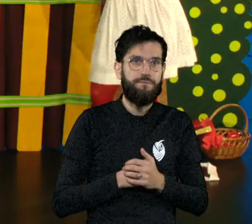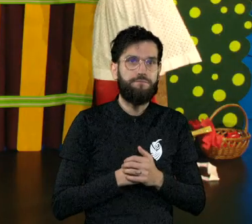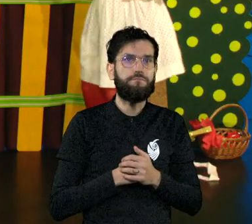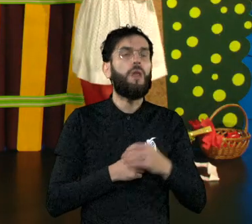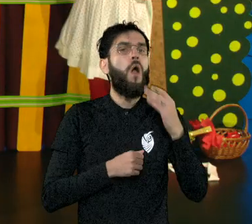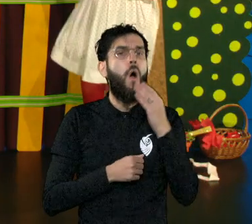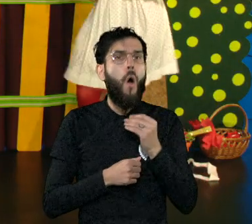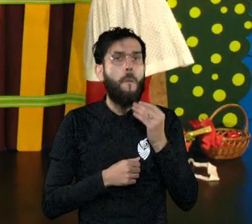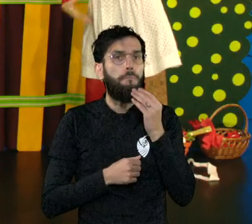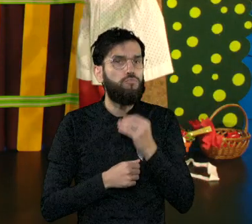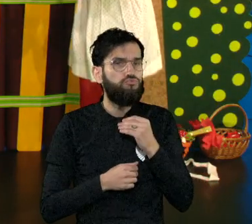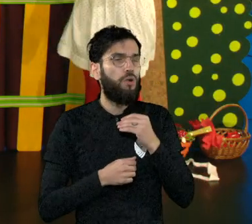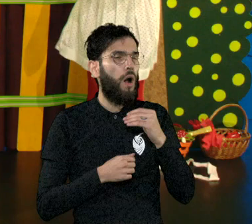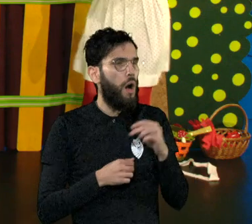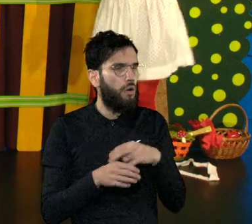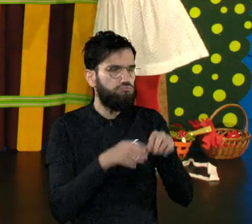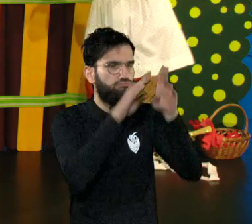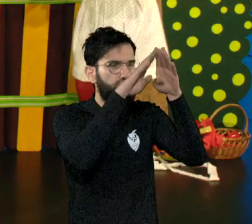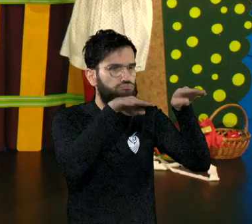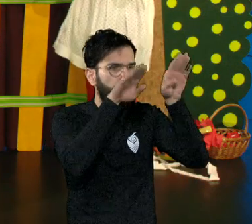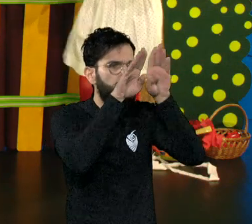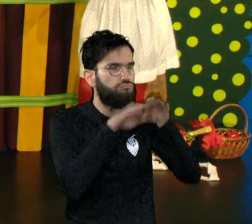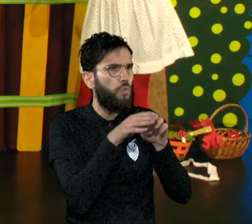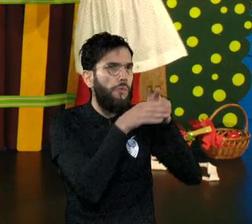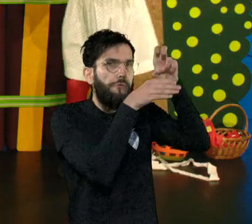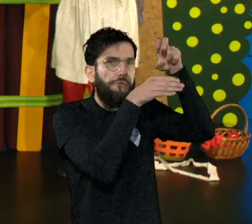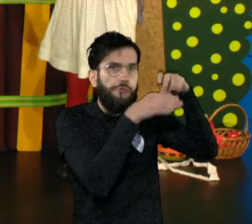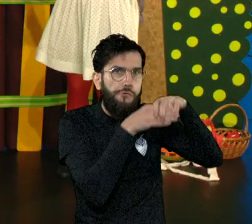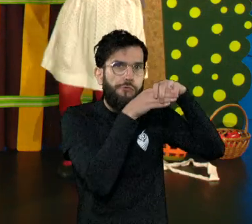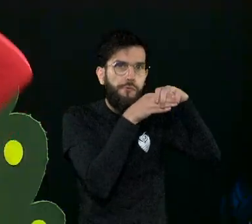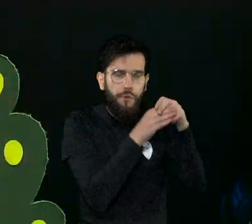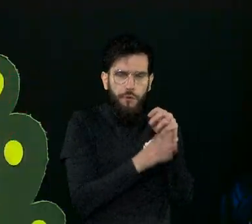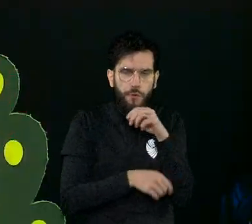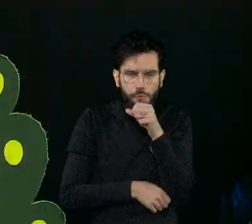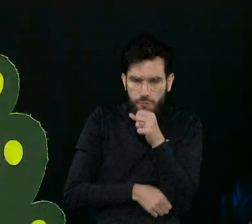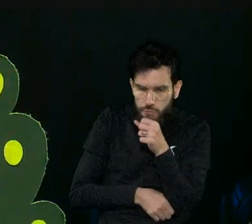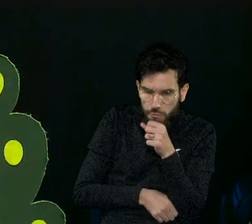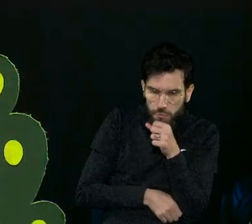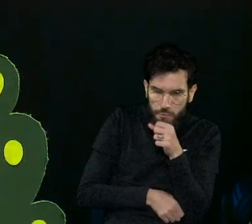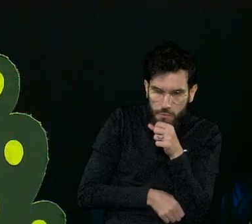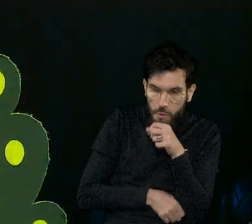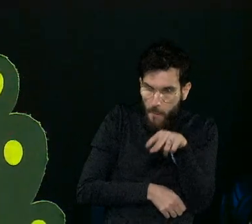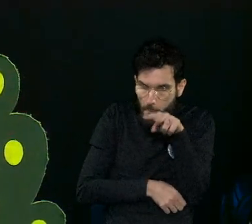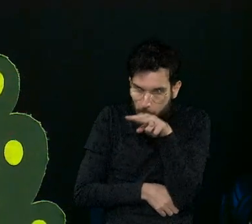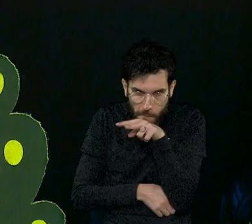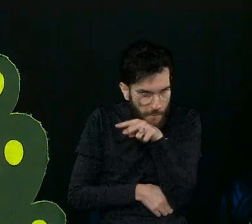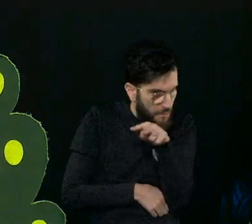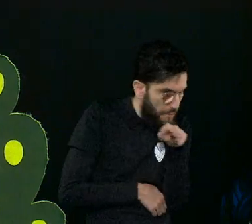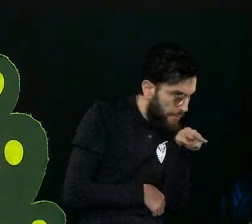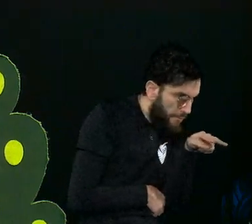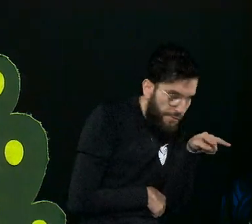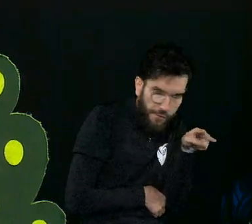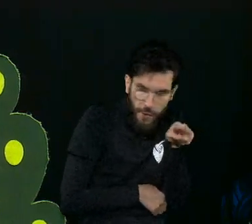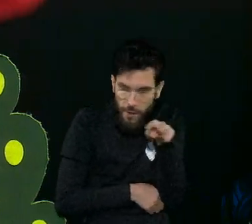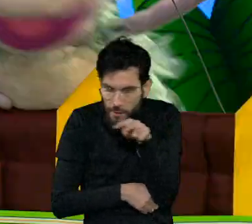Jedna malá opička za stromom sa skrýva. Na strome je hojdačka, z tej sa na